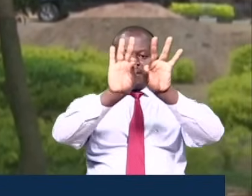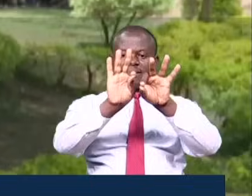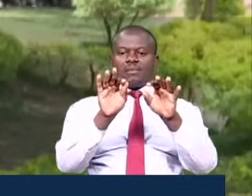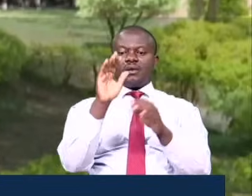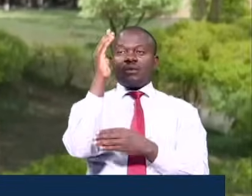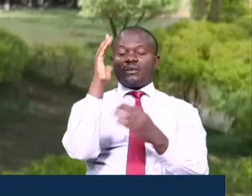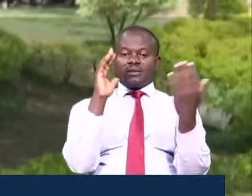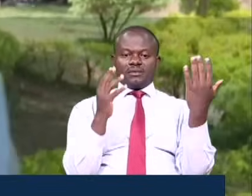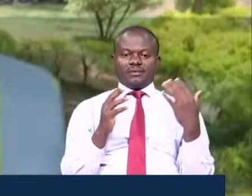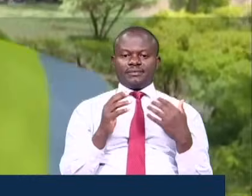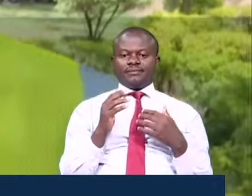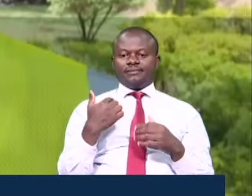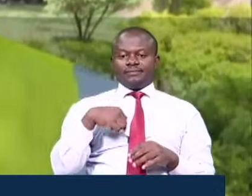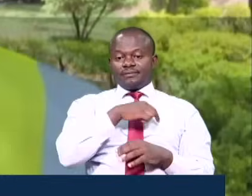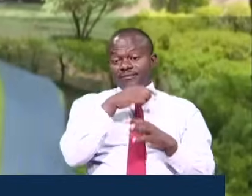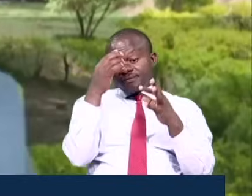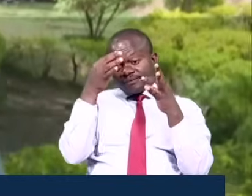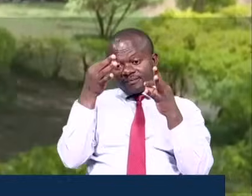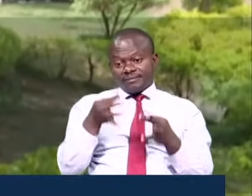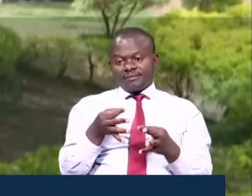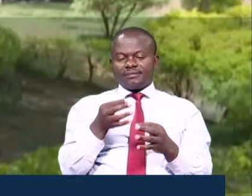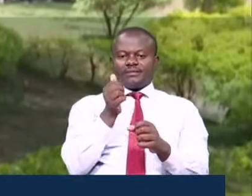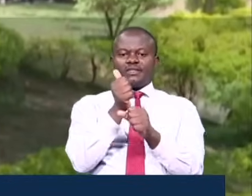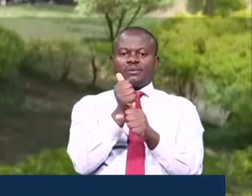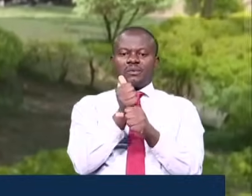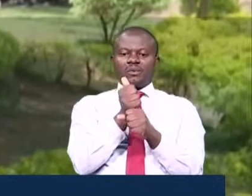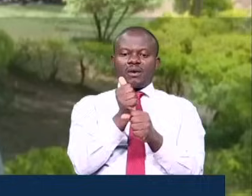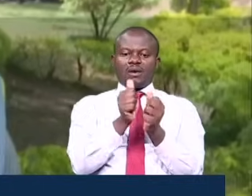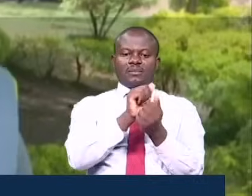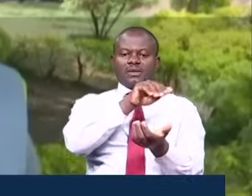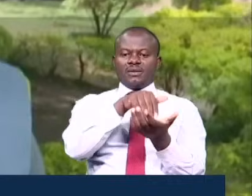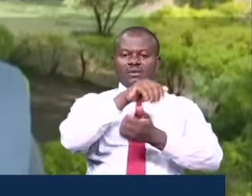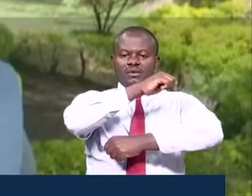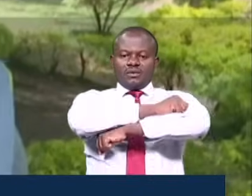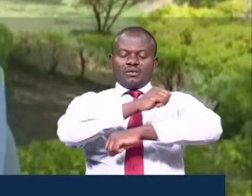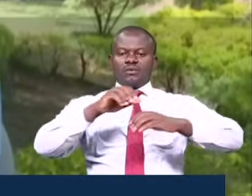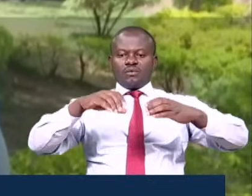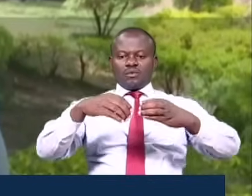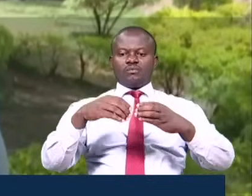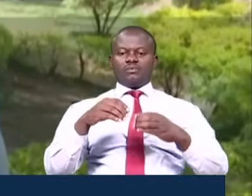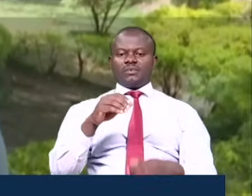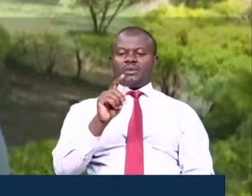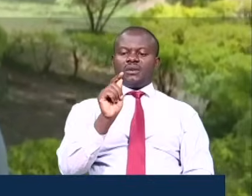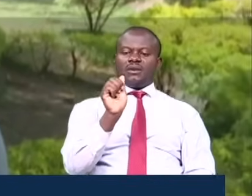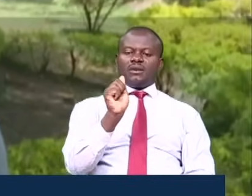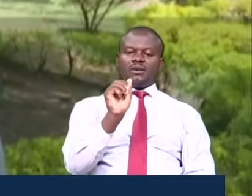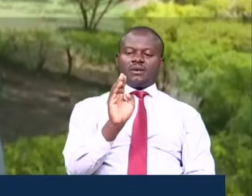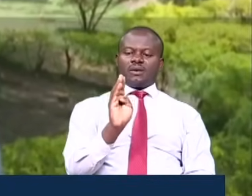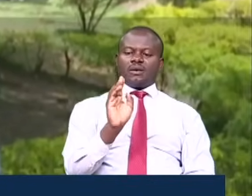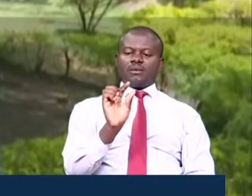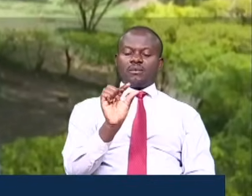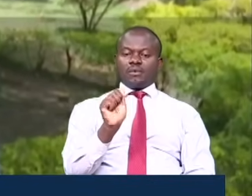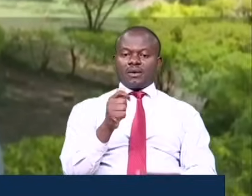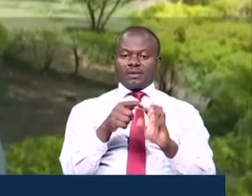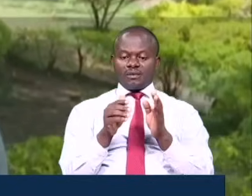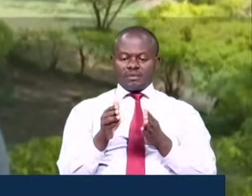k'ibiti twahisemo kubikorana n'ikigo cy'ishuri cya Groupe Scolaire ya Kabuga Nanone biganisha